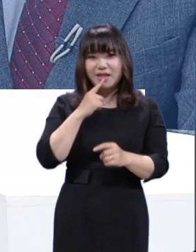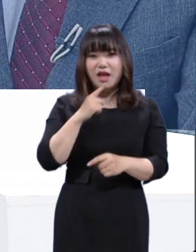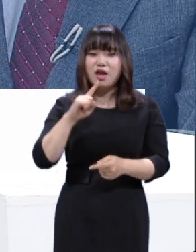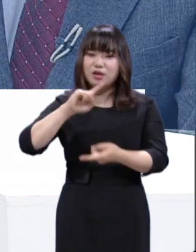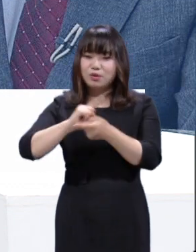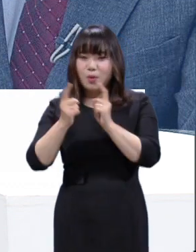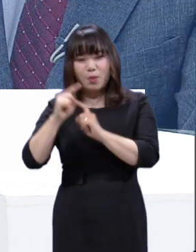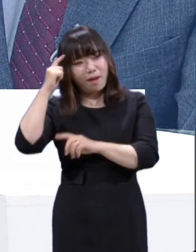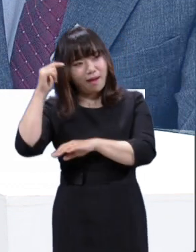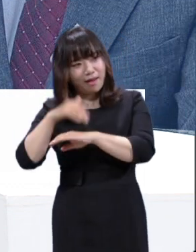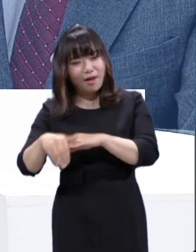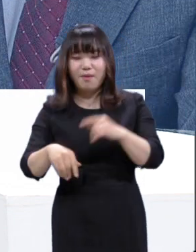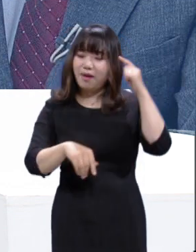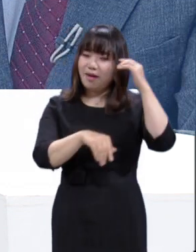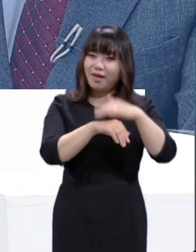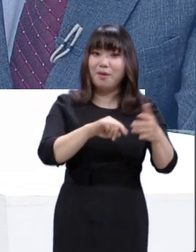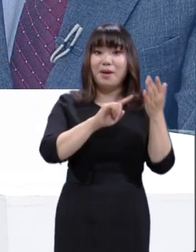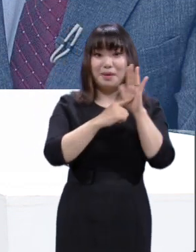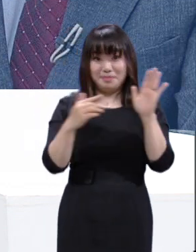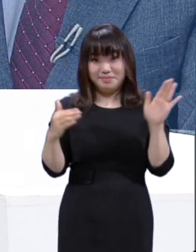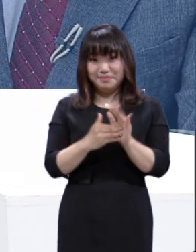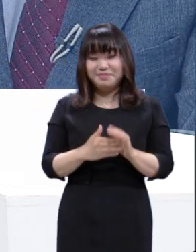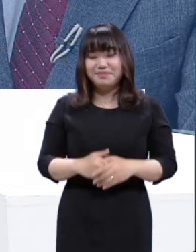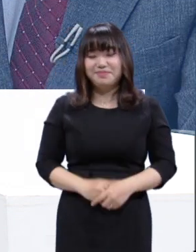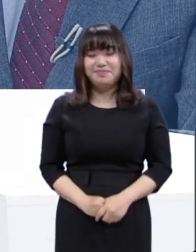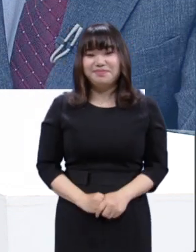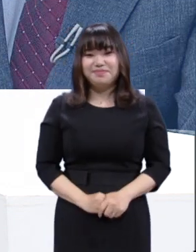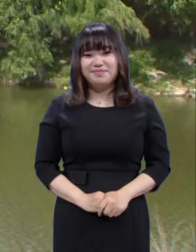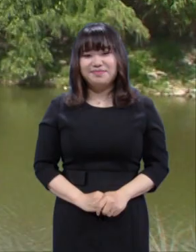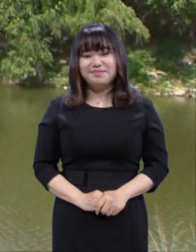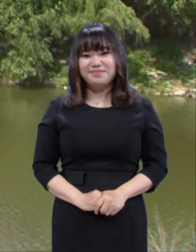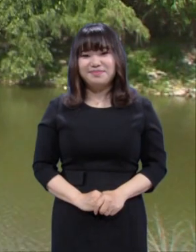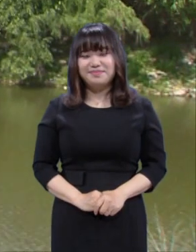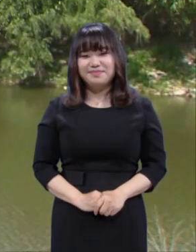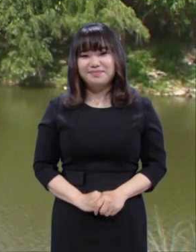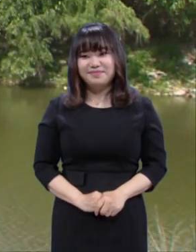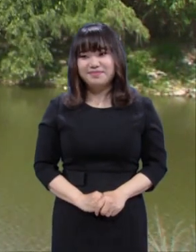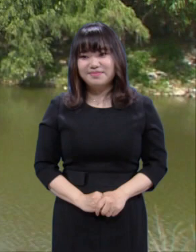점화대 해법을 제시했습니다. 김태우 기자가 취재했습니다.